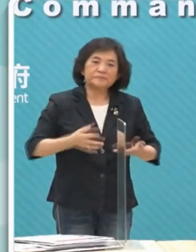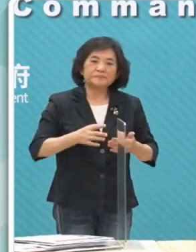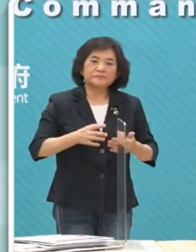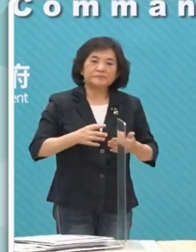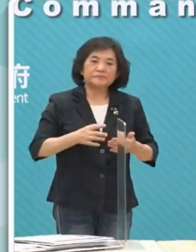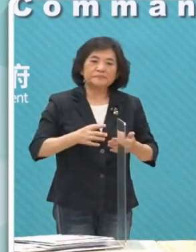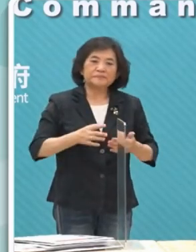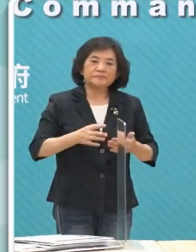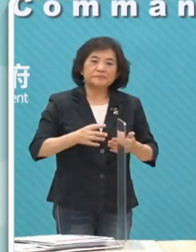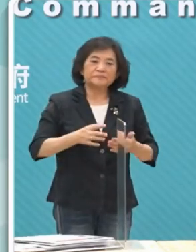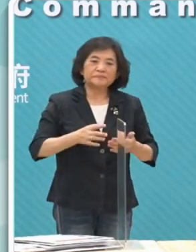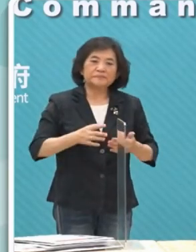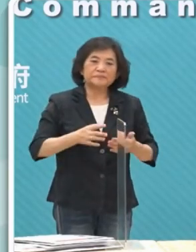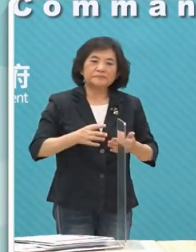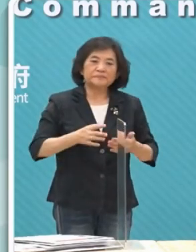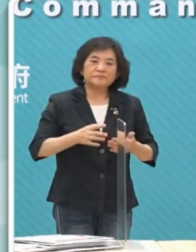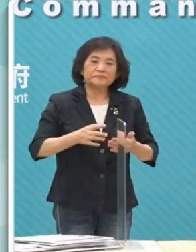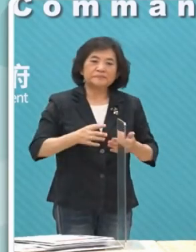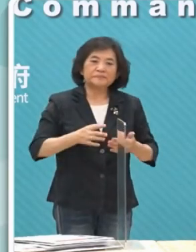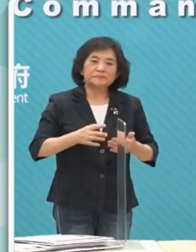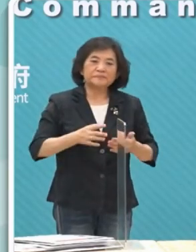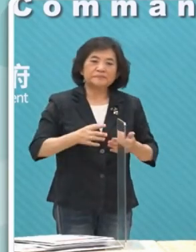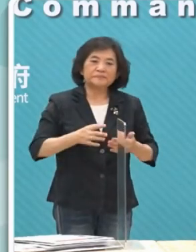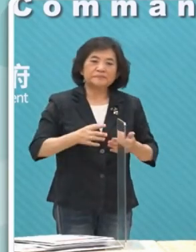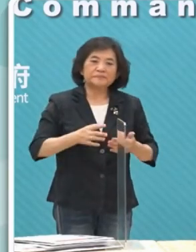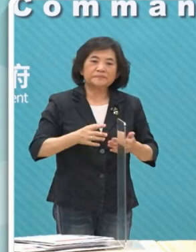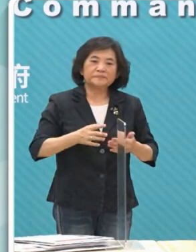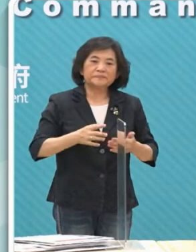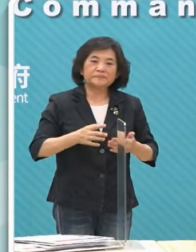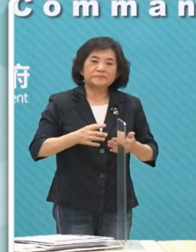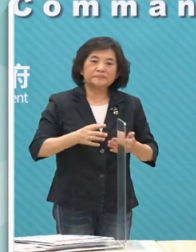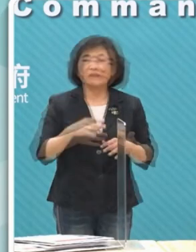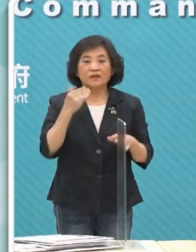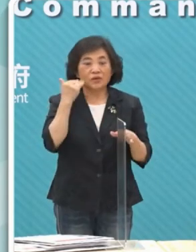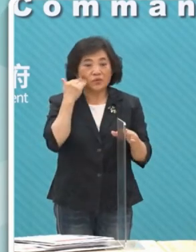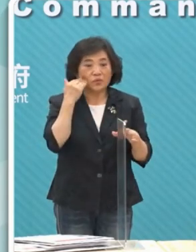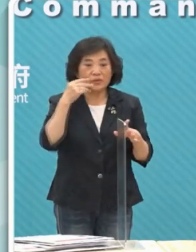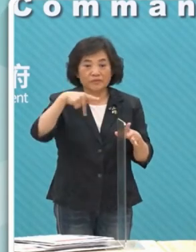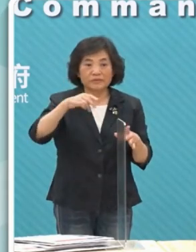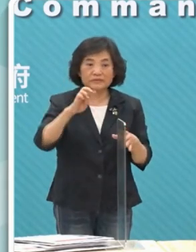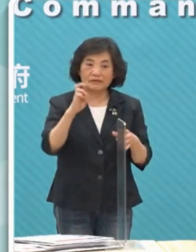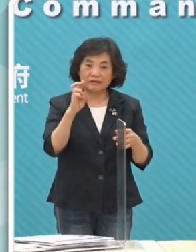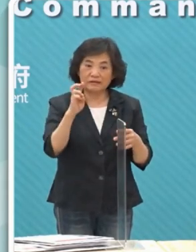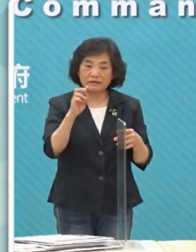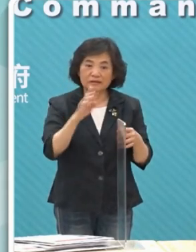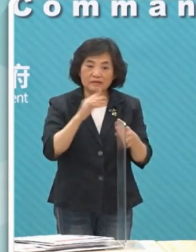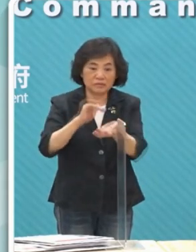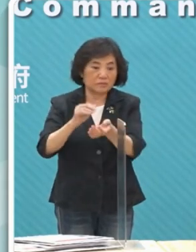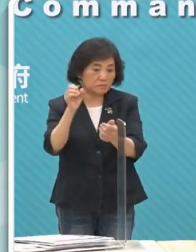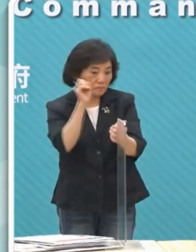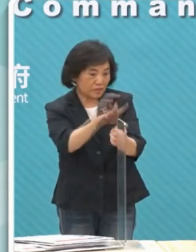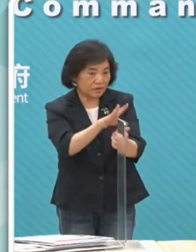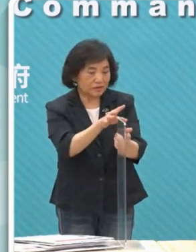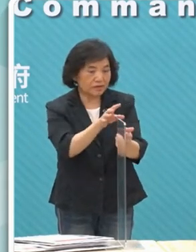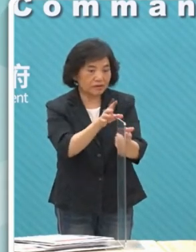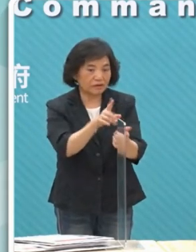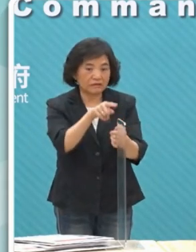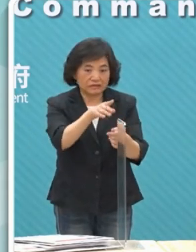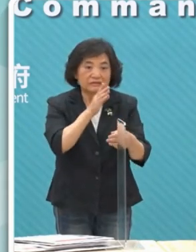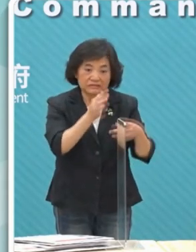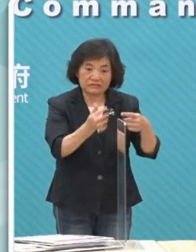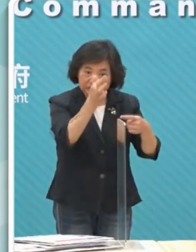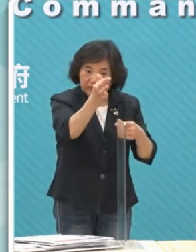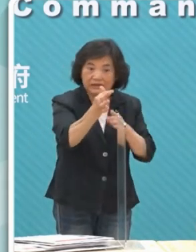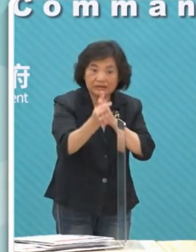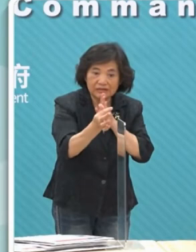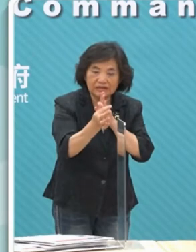静候 PCR 的采检结果。那如果 PCR 采检结果接到医院的通知，你是 PCR